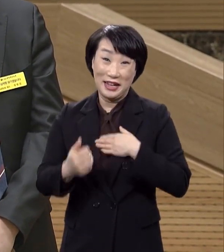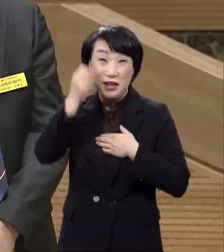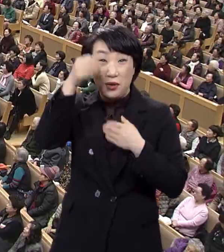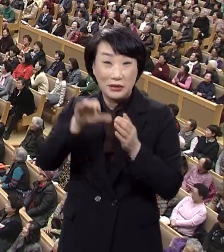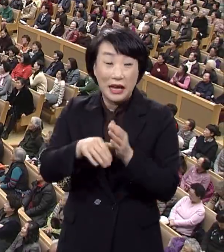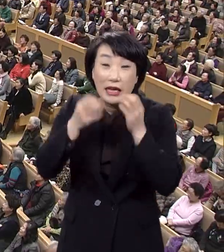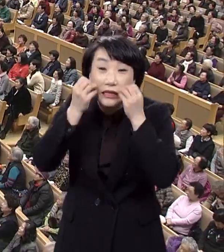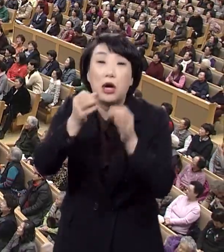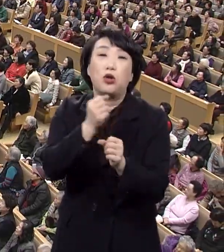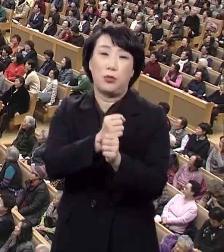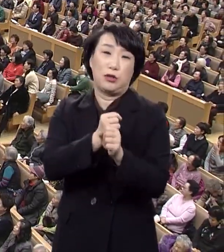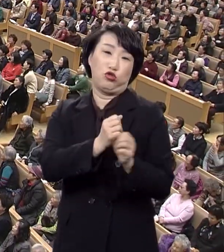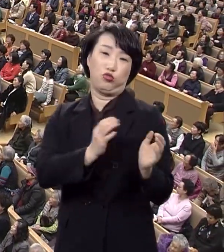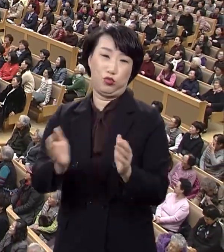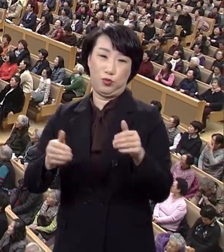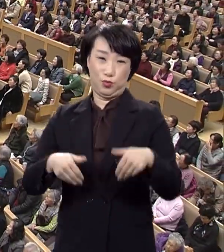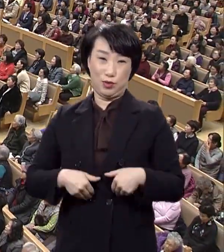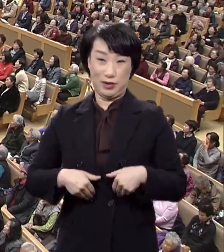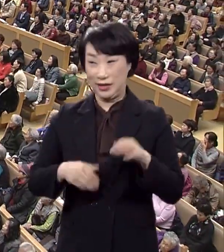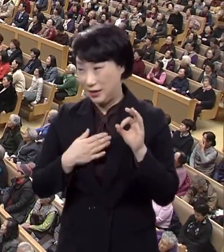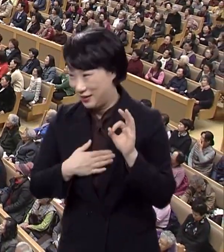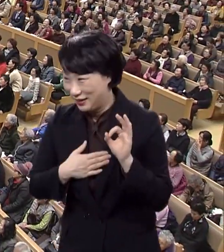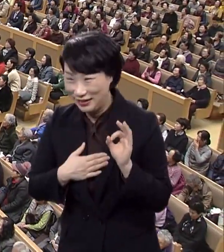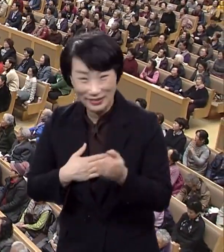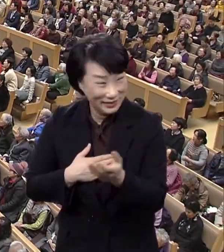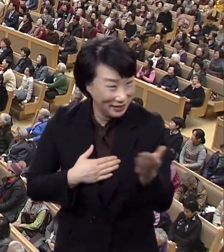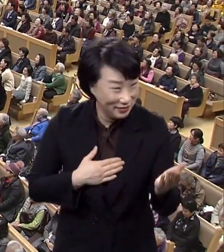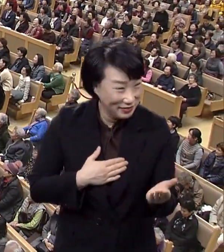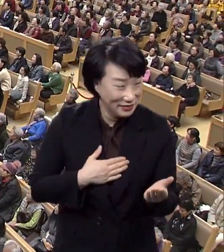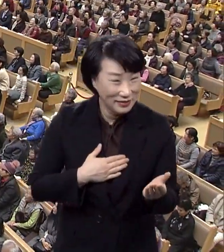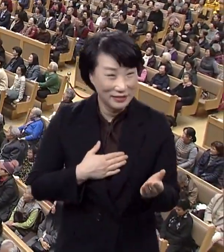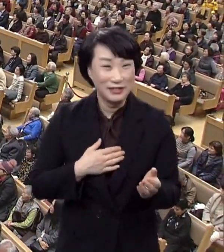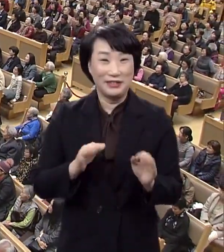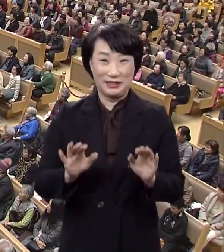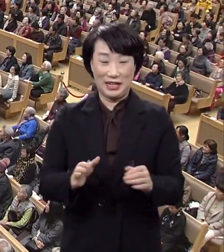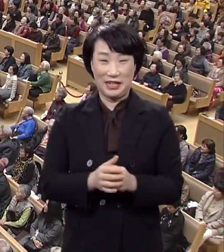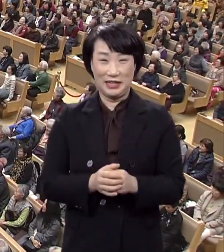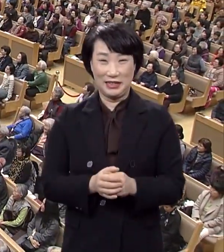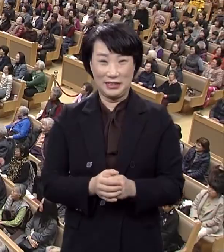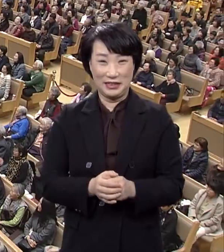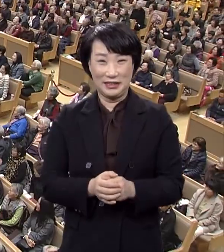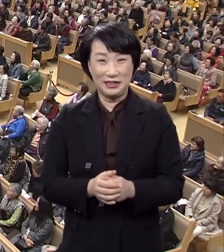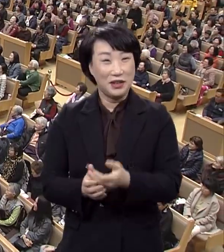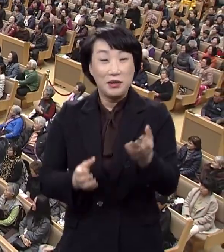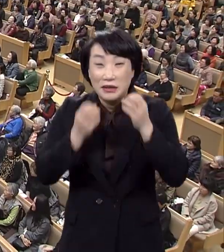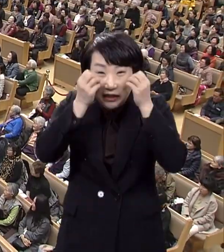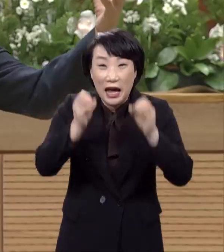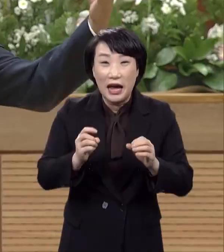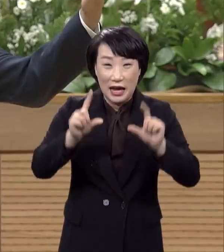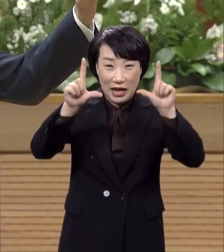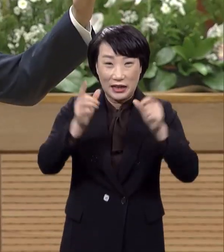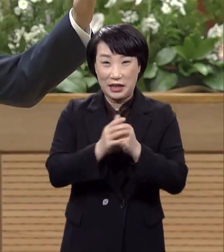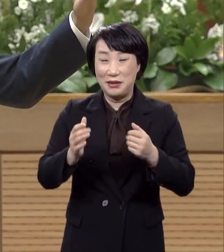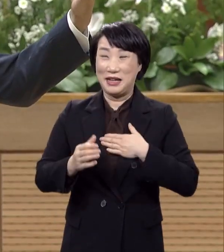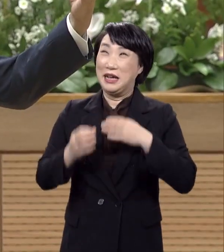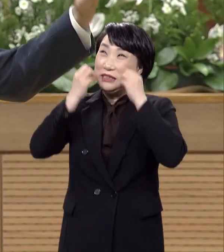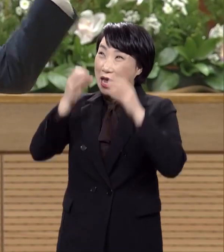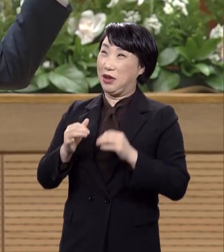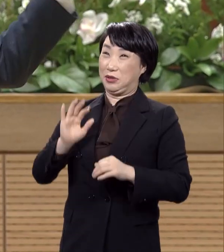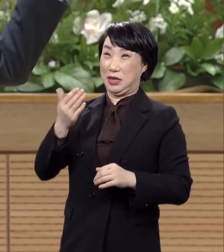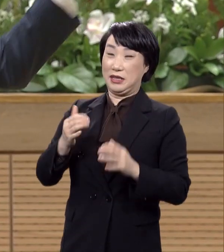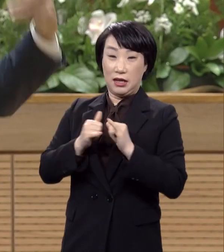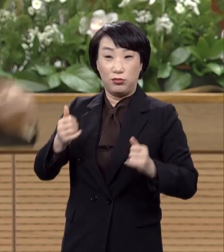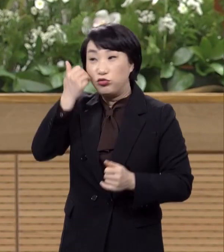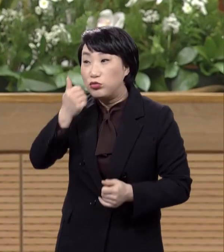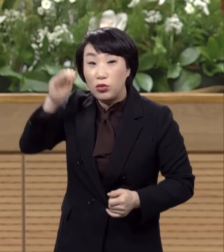것을 만들어라. 알아들었어요? 이게 새해라고 해서 새 것 된 사람 손 한번 들어보세요.